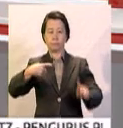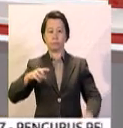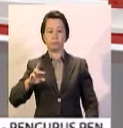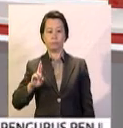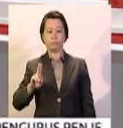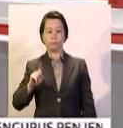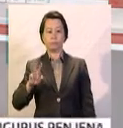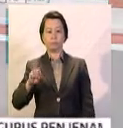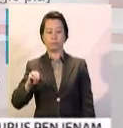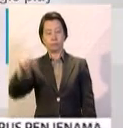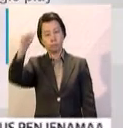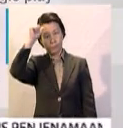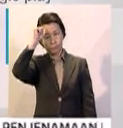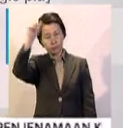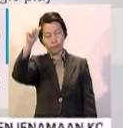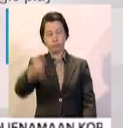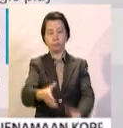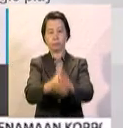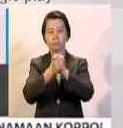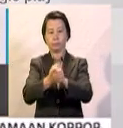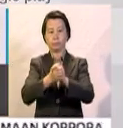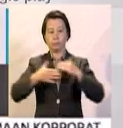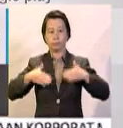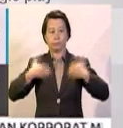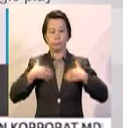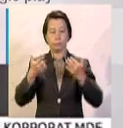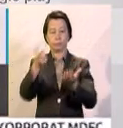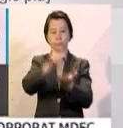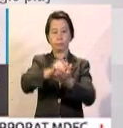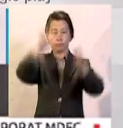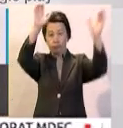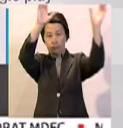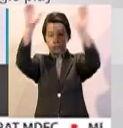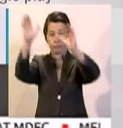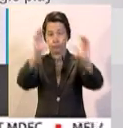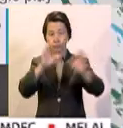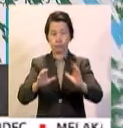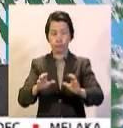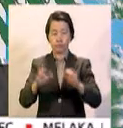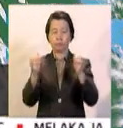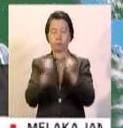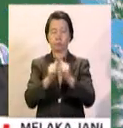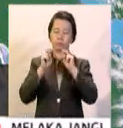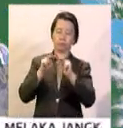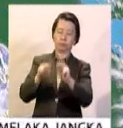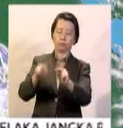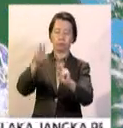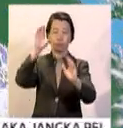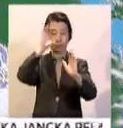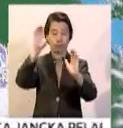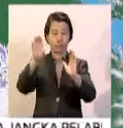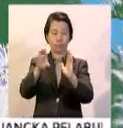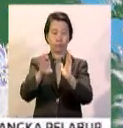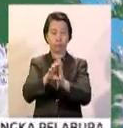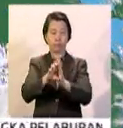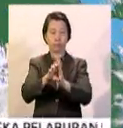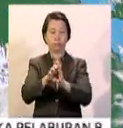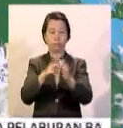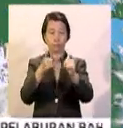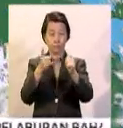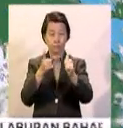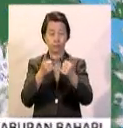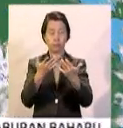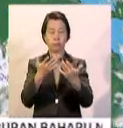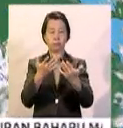Margaret. Assalamualaikum dan salam sejahtera. Laporan cuaca pada malam ini dimulakan dengan melihat paparan imej satelit terlebih dahulu,